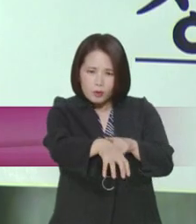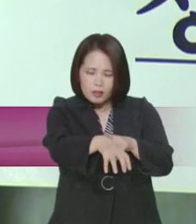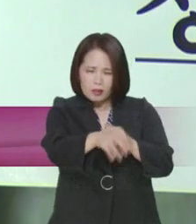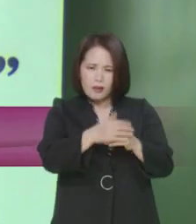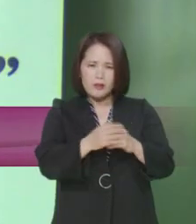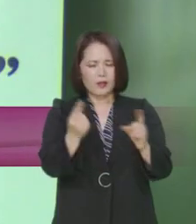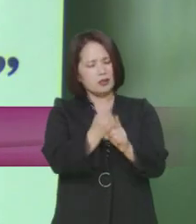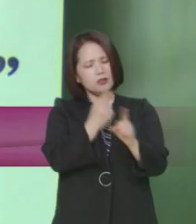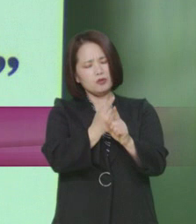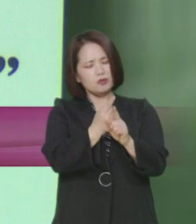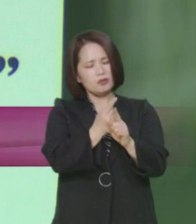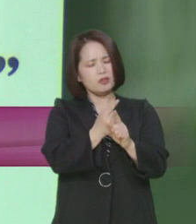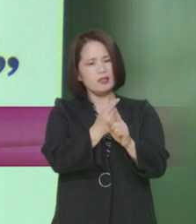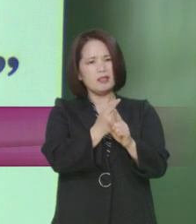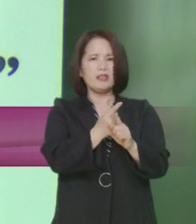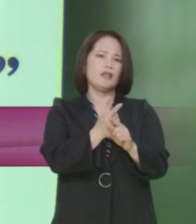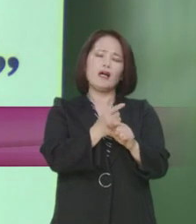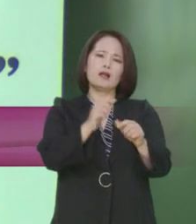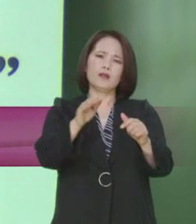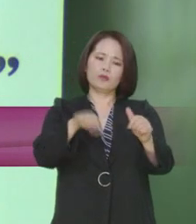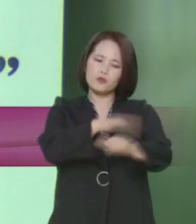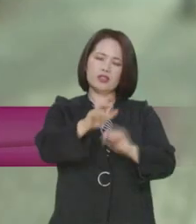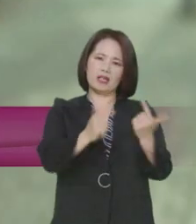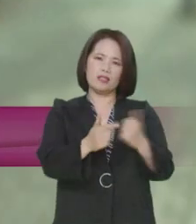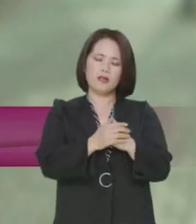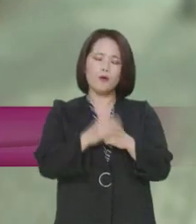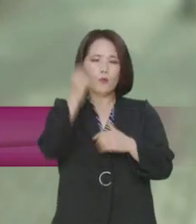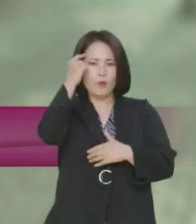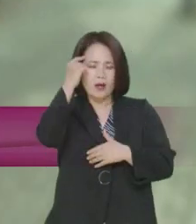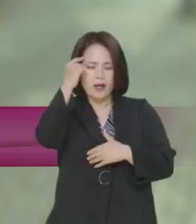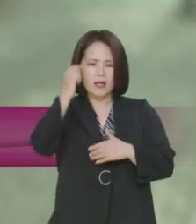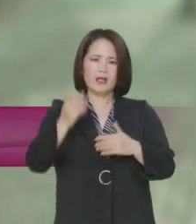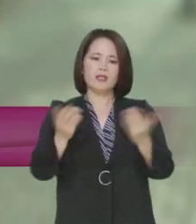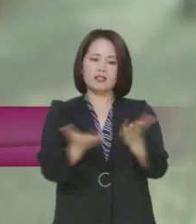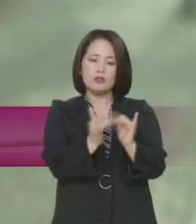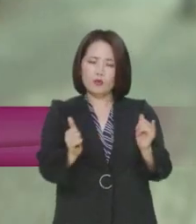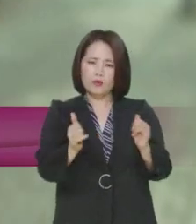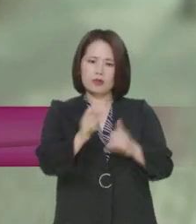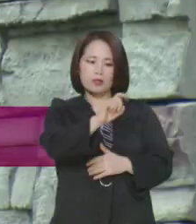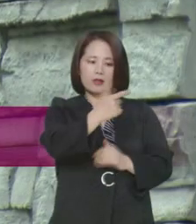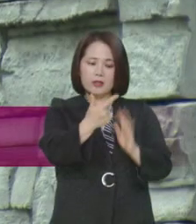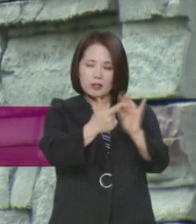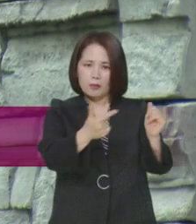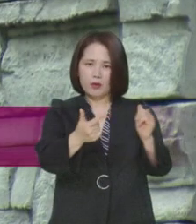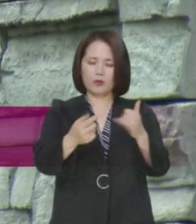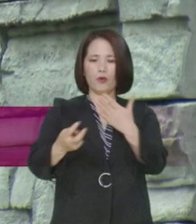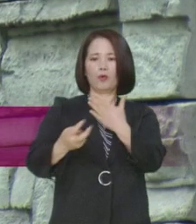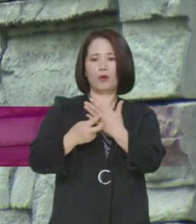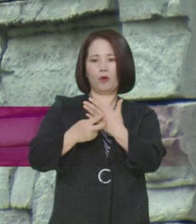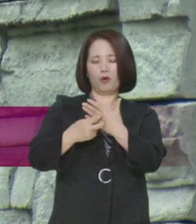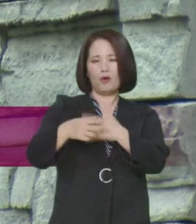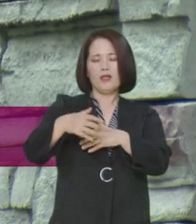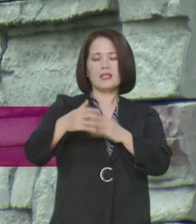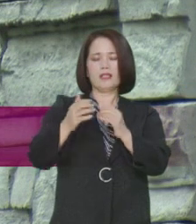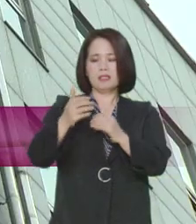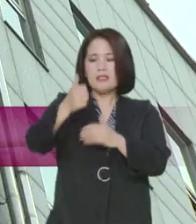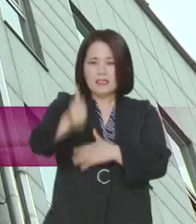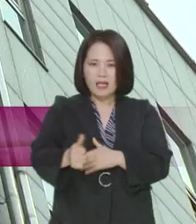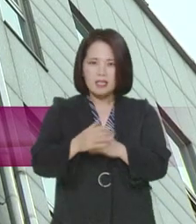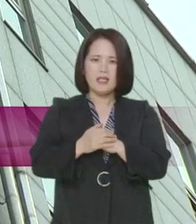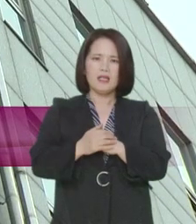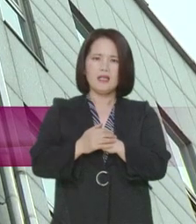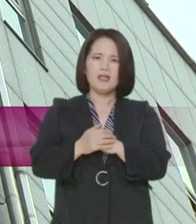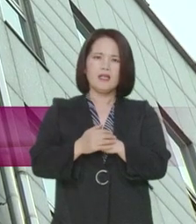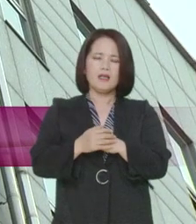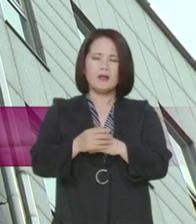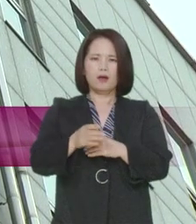상황은 아니라고 합니다 병원 직원 16명 가운데 원장을 포함한 10시 명이 그 확진 자와 접촉을 해서 현재 자가